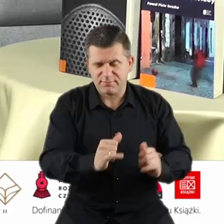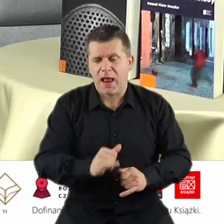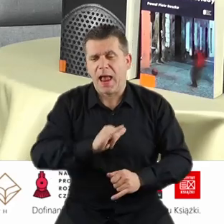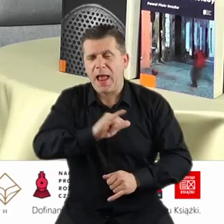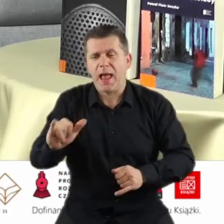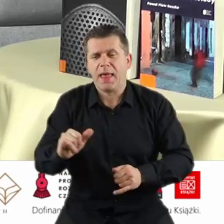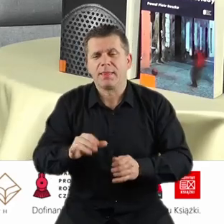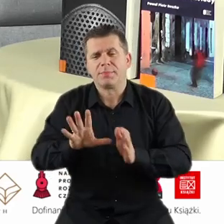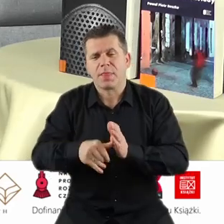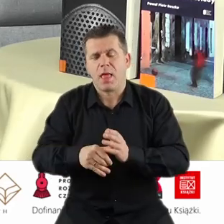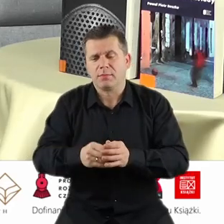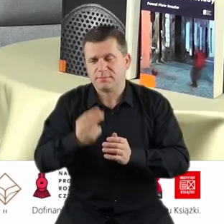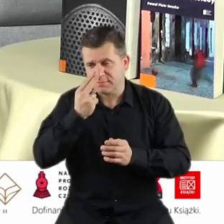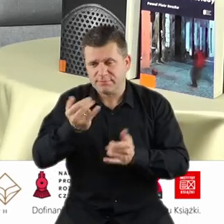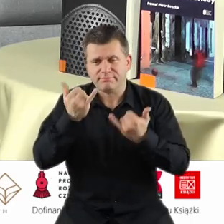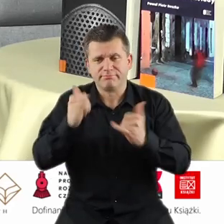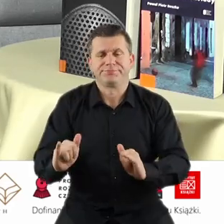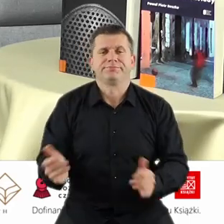dużymi aglomeracjami.